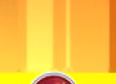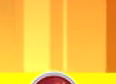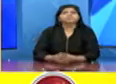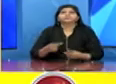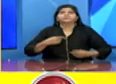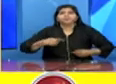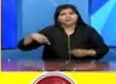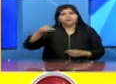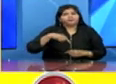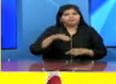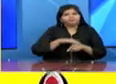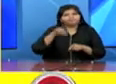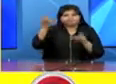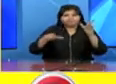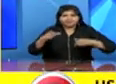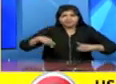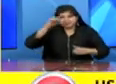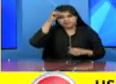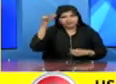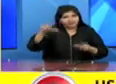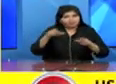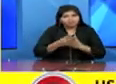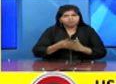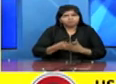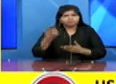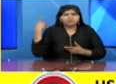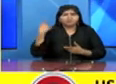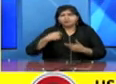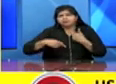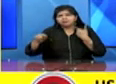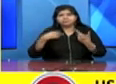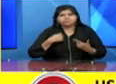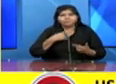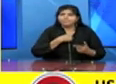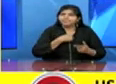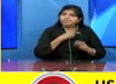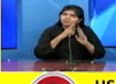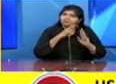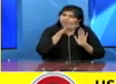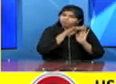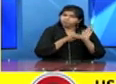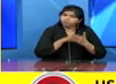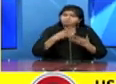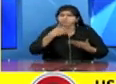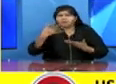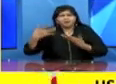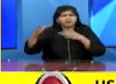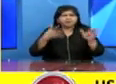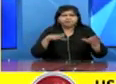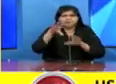मेरे प्यारे देशवासियों, आमतौर पर मन की बात उसमें मैं कई विषयों